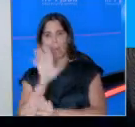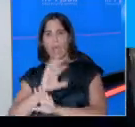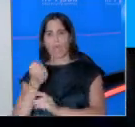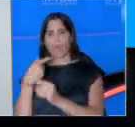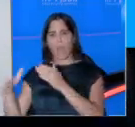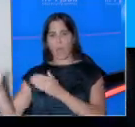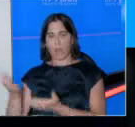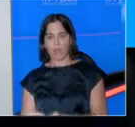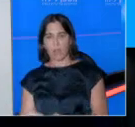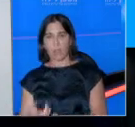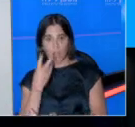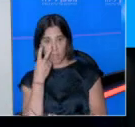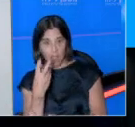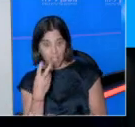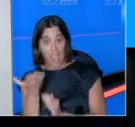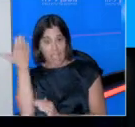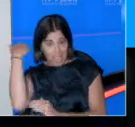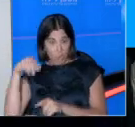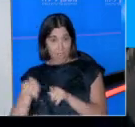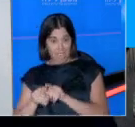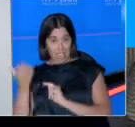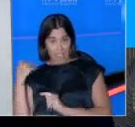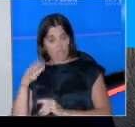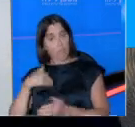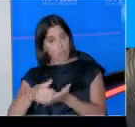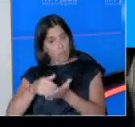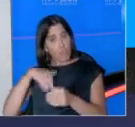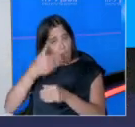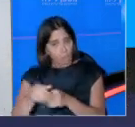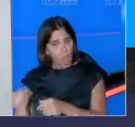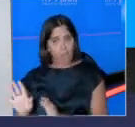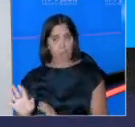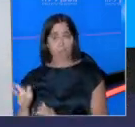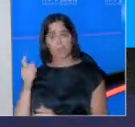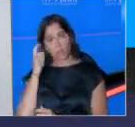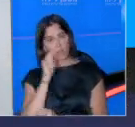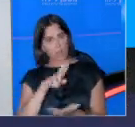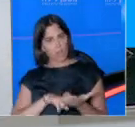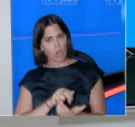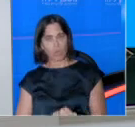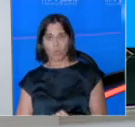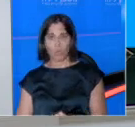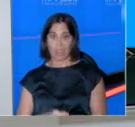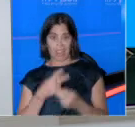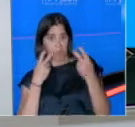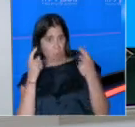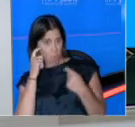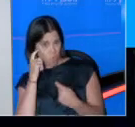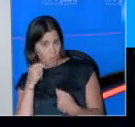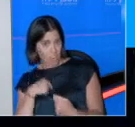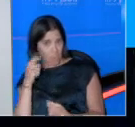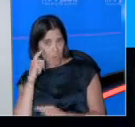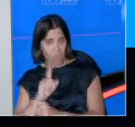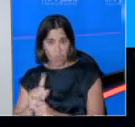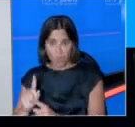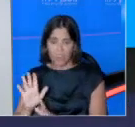נתניהו. היינו לפניו ונהיה גם אחריו. אני מעריך שזה גם נכון. אתה בואי... אתה מעריך? אתה חושב שלא...